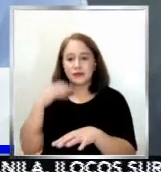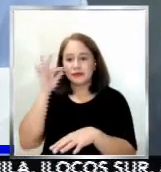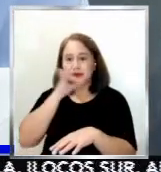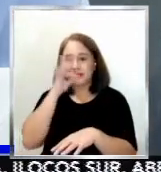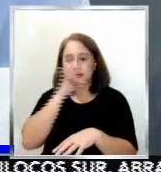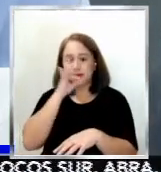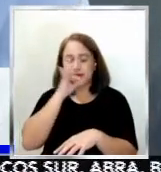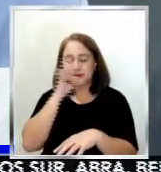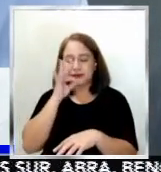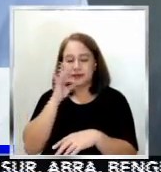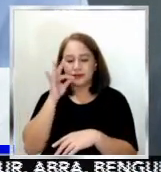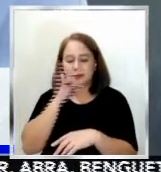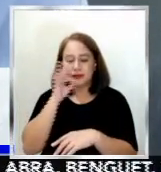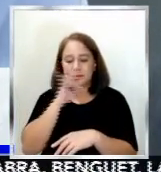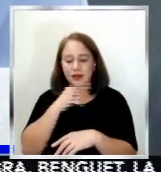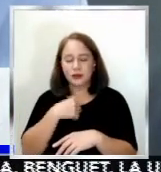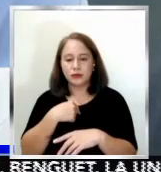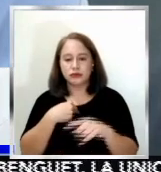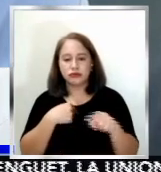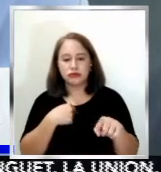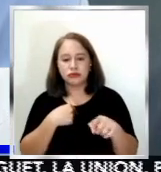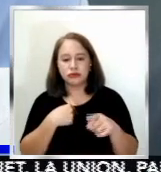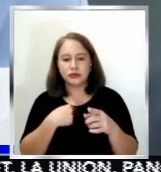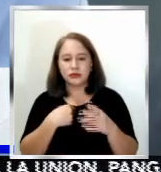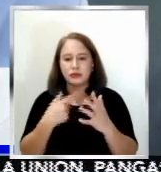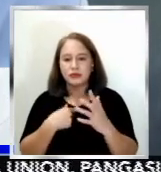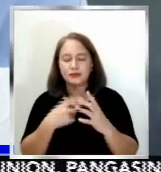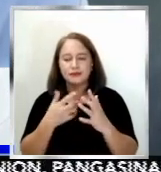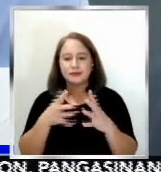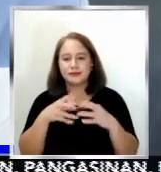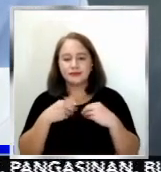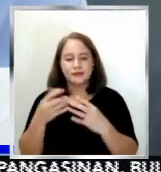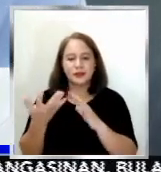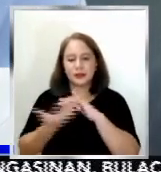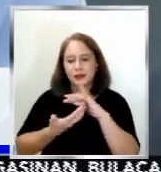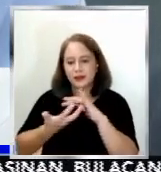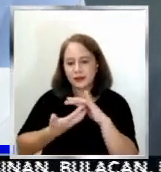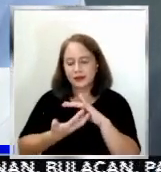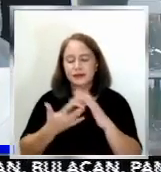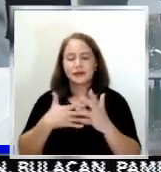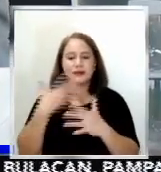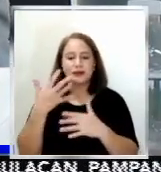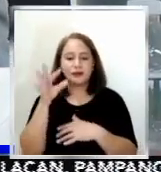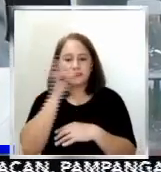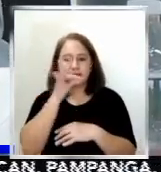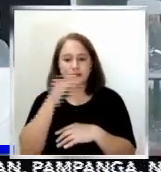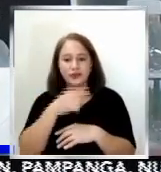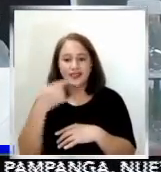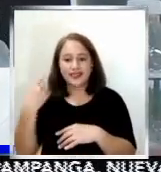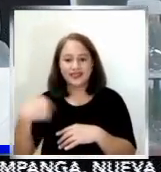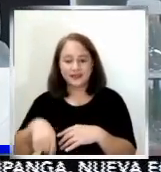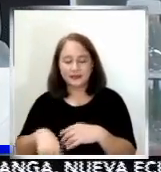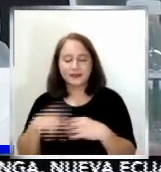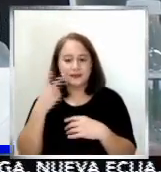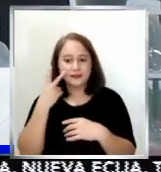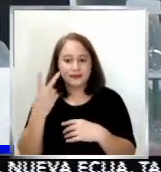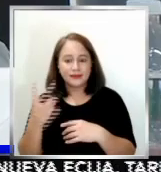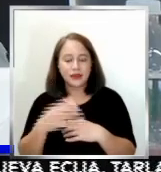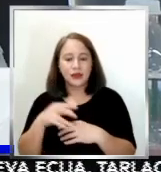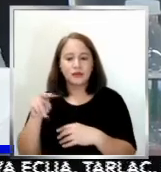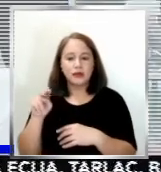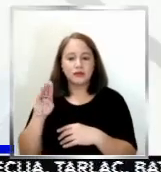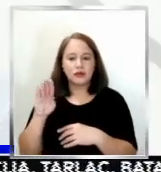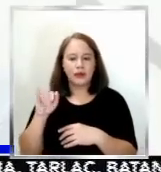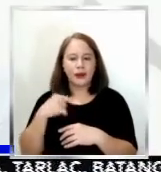were entertained as customers, even Filipino-Chinese. Ayon sa NBI, may malaking